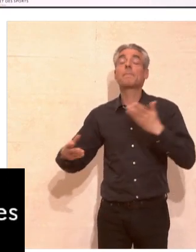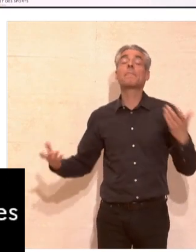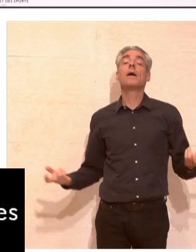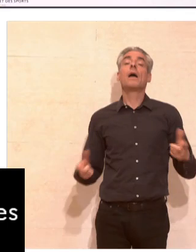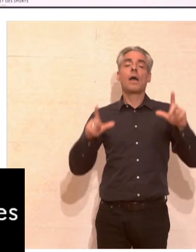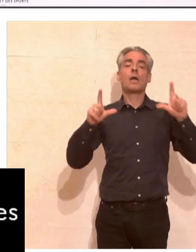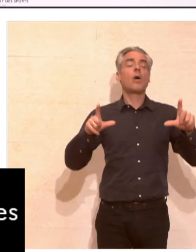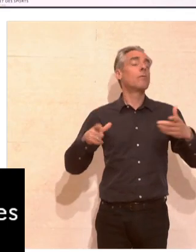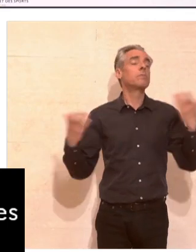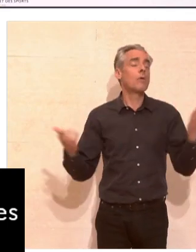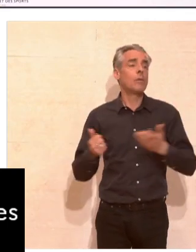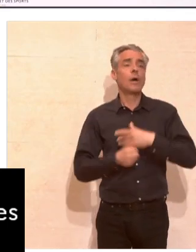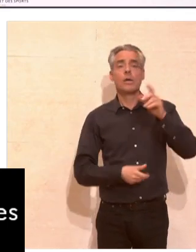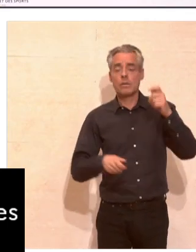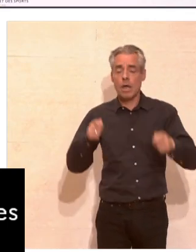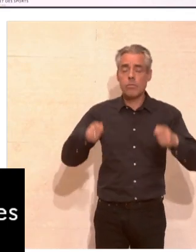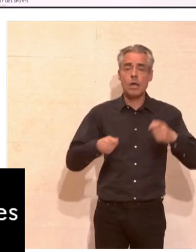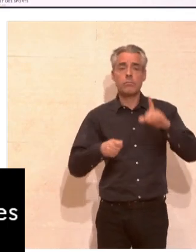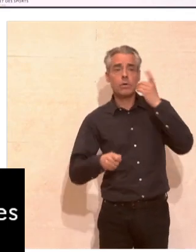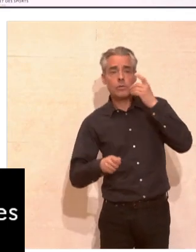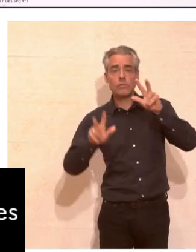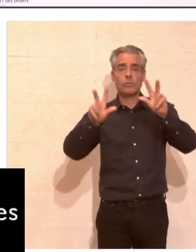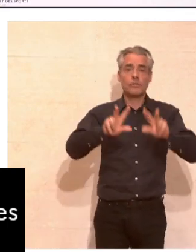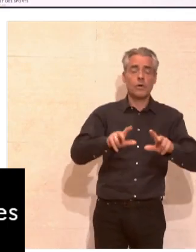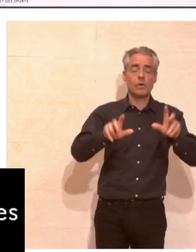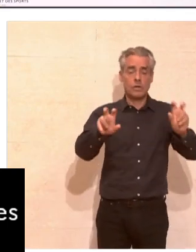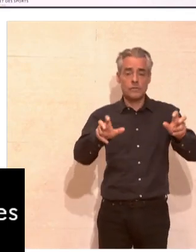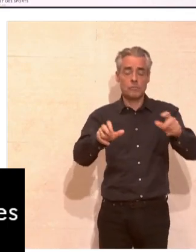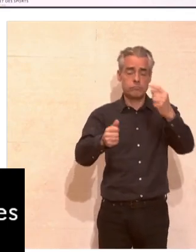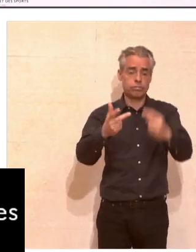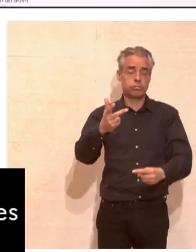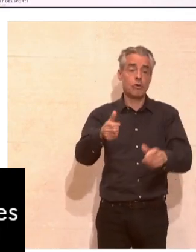par écran, on entend évidemment tablette, téléphone, ordinateur,